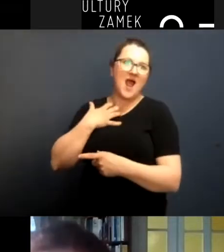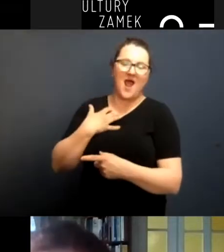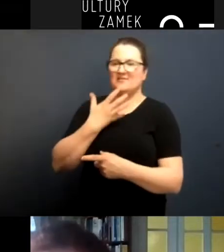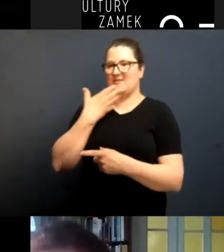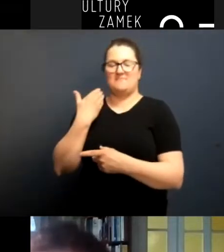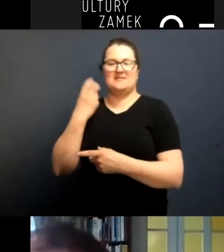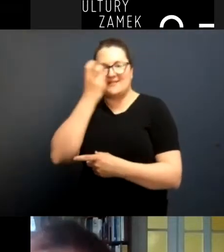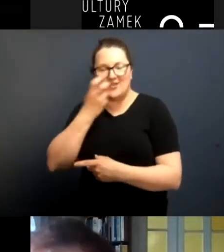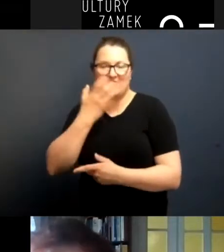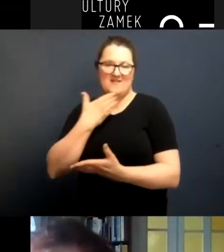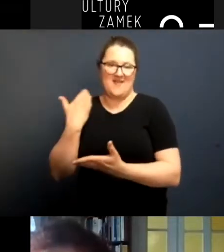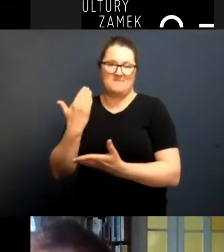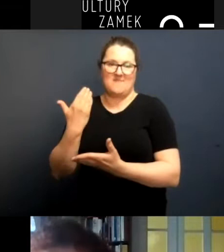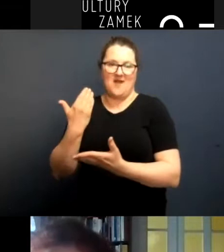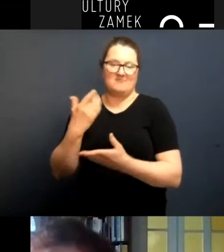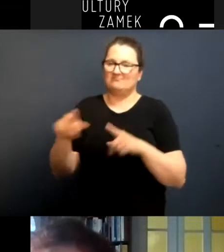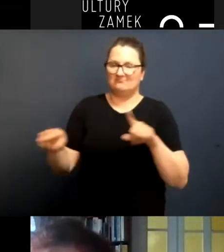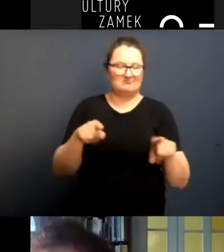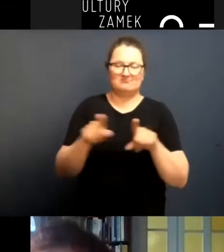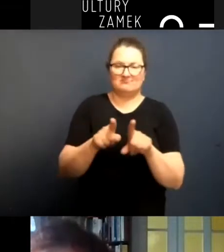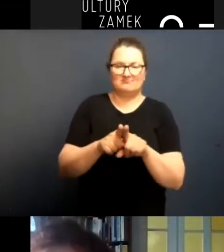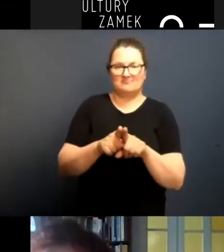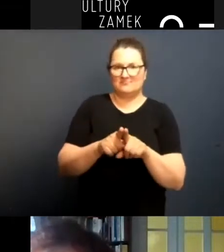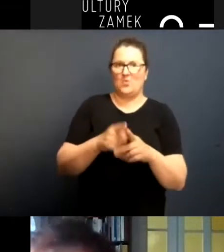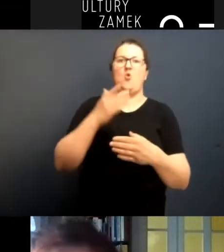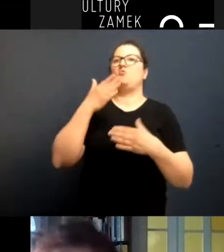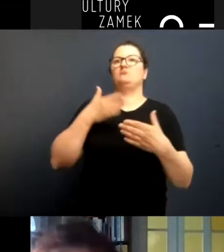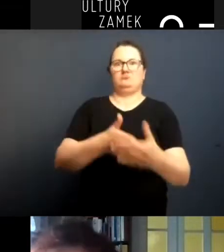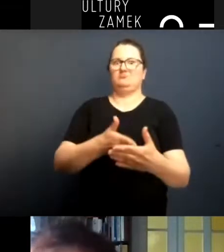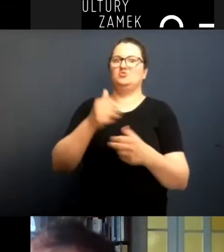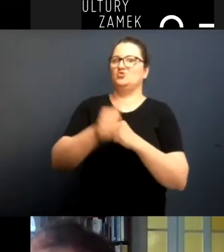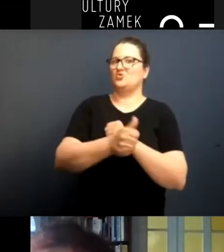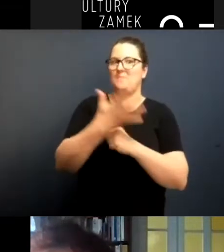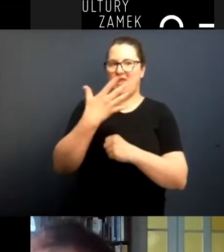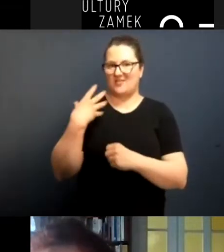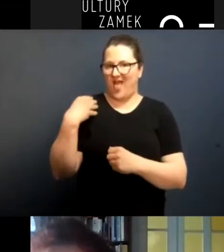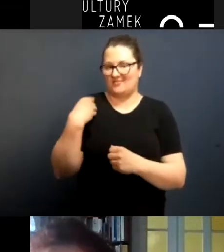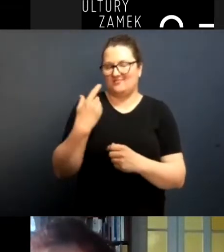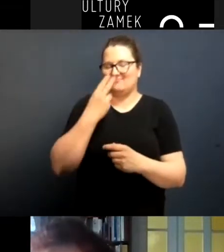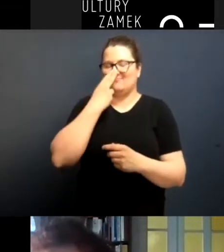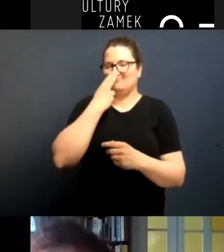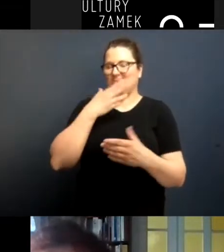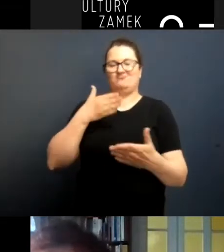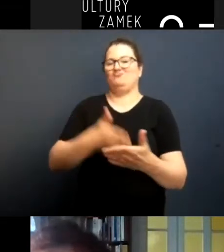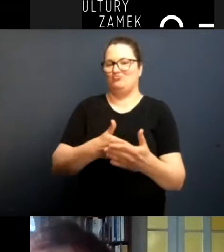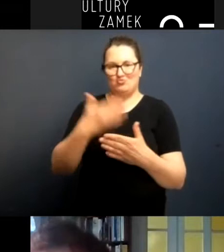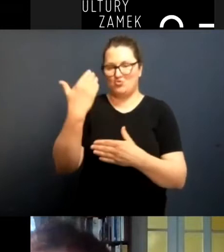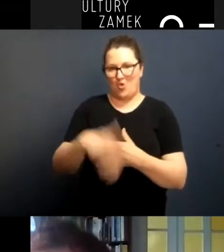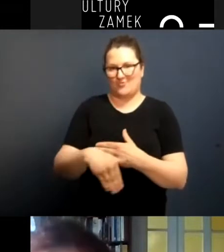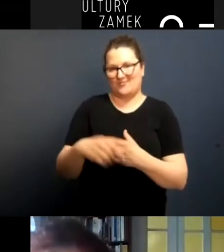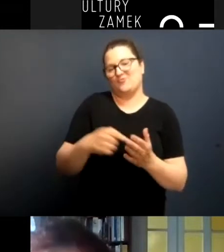które nie mają pragnień, nie mają zainteresowań. Nagle granica 65 na ogół, czyli